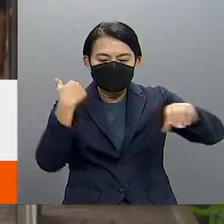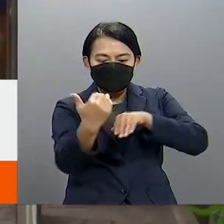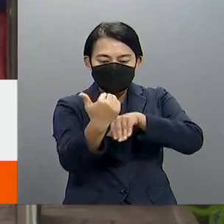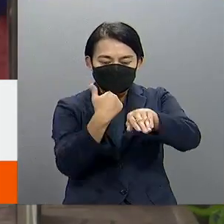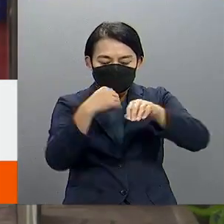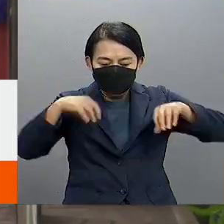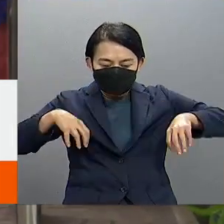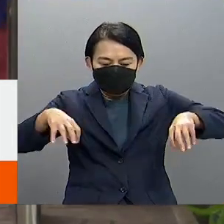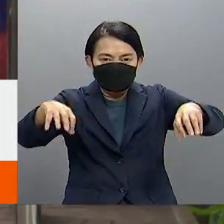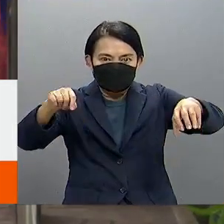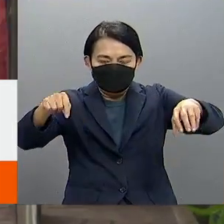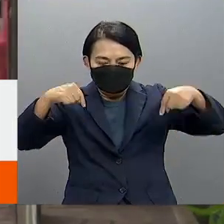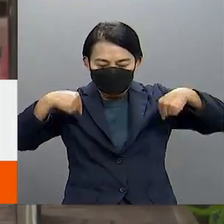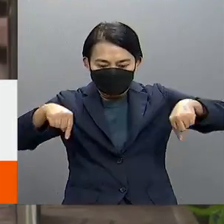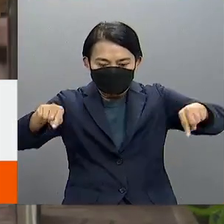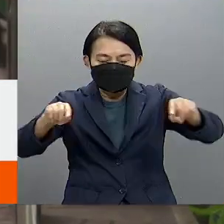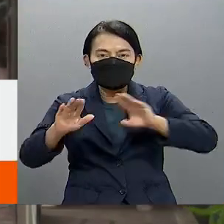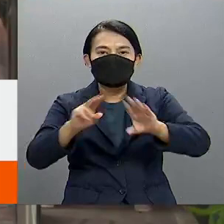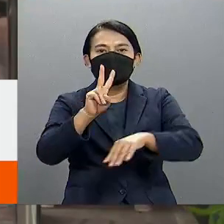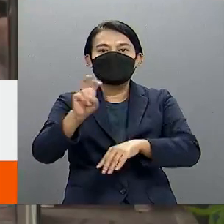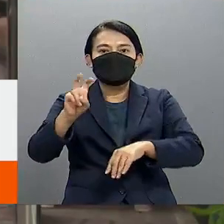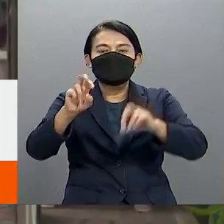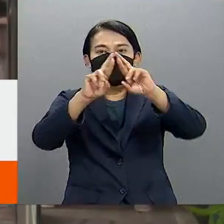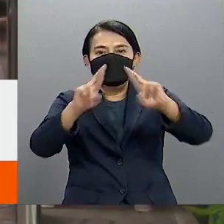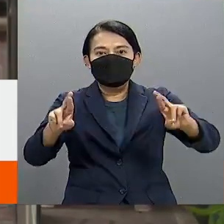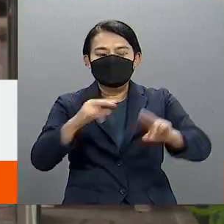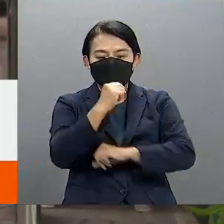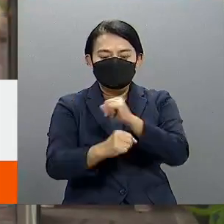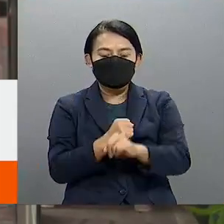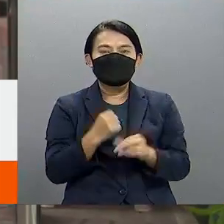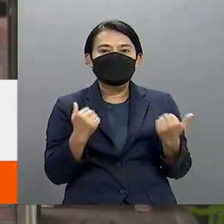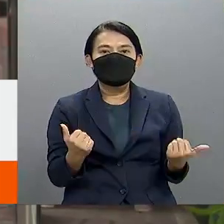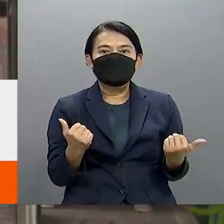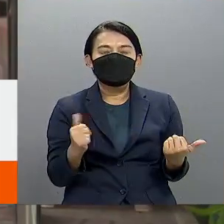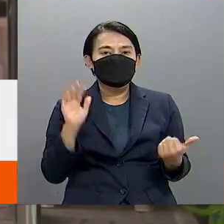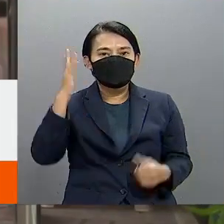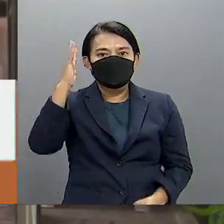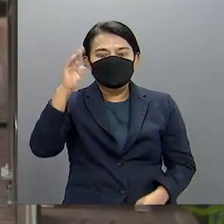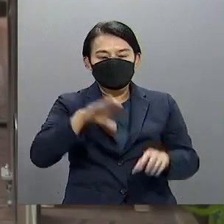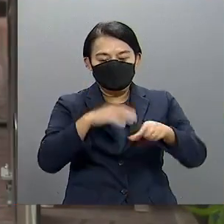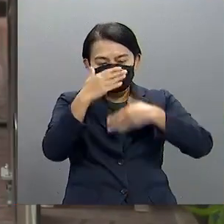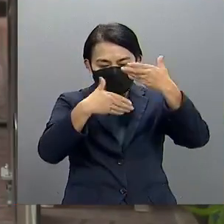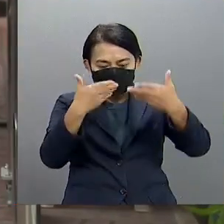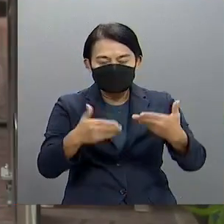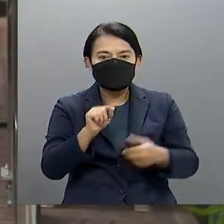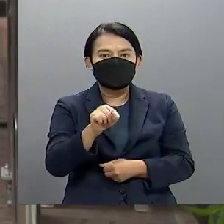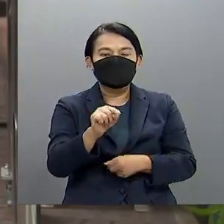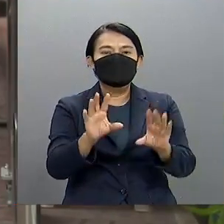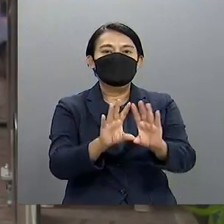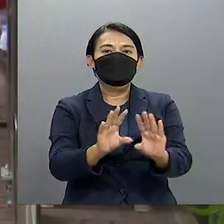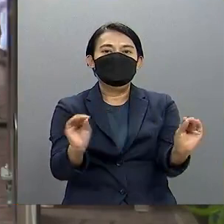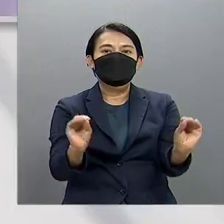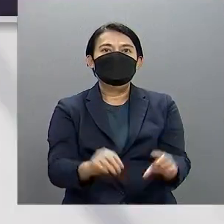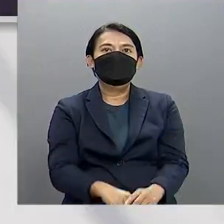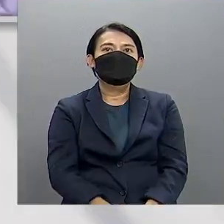ค้าเลยนะคะแต่ว่าพอปีนี้ไม่มีการจัดงานเทศกาลกินเจก็ทำให้บรรยากาศที่นี่ค่อนข้างจะเงียบเหงาลงไปบ้างค่ะแต่ถ้า